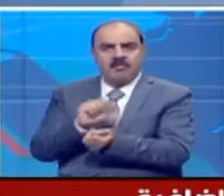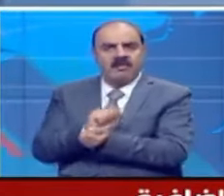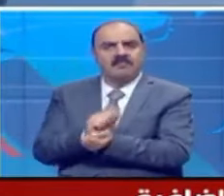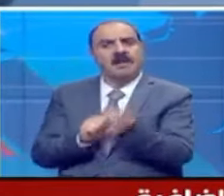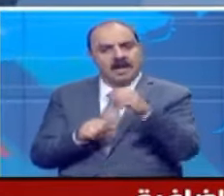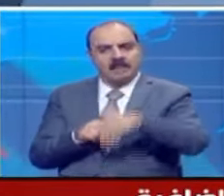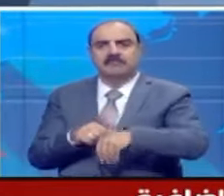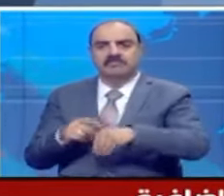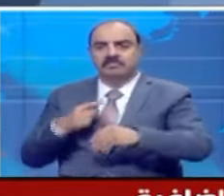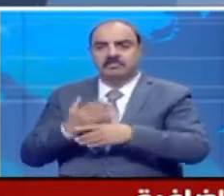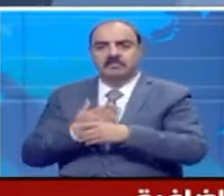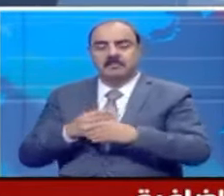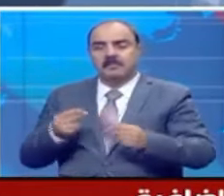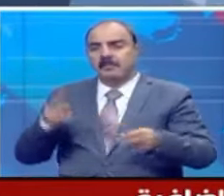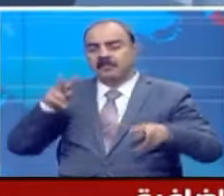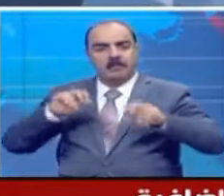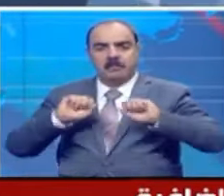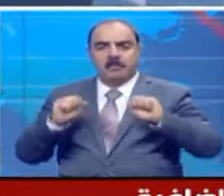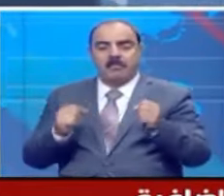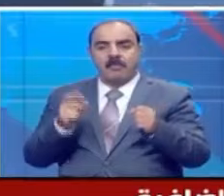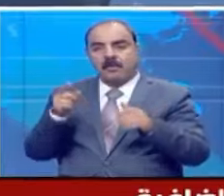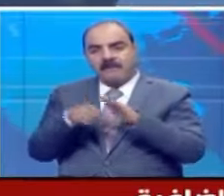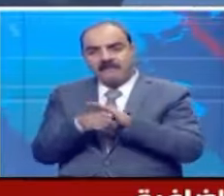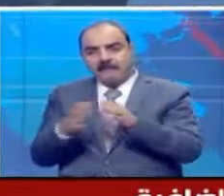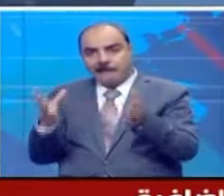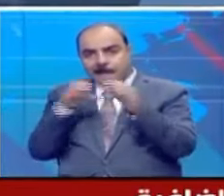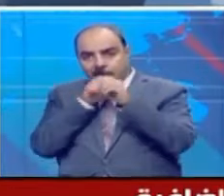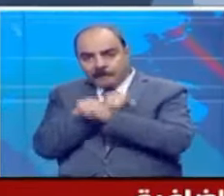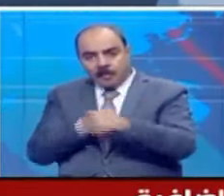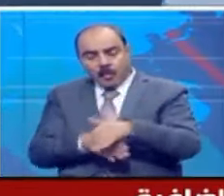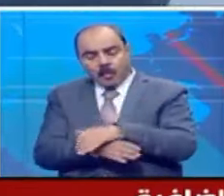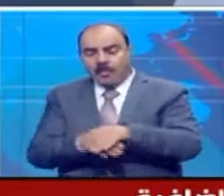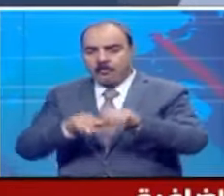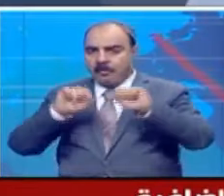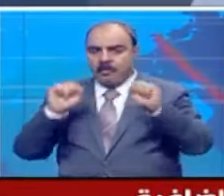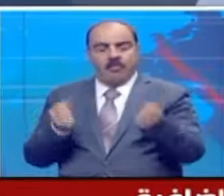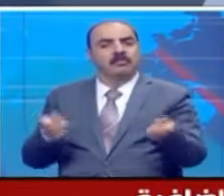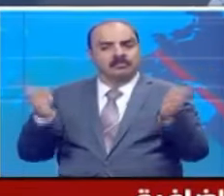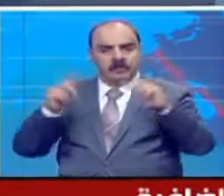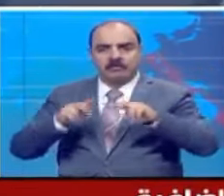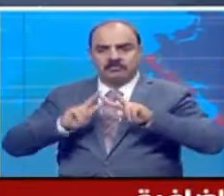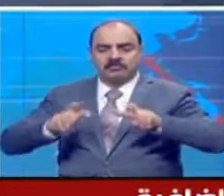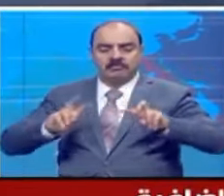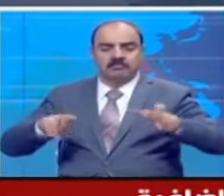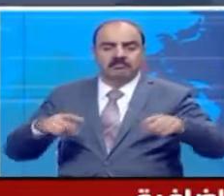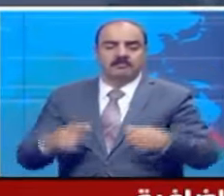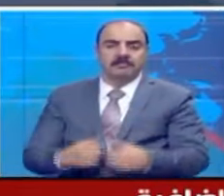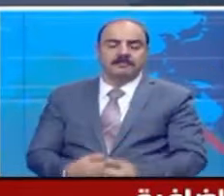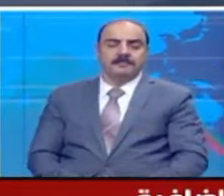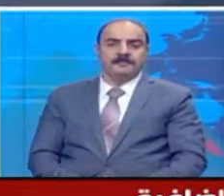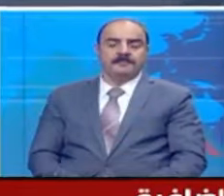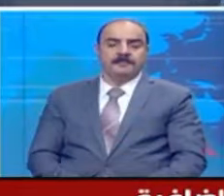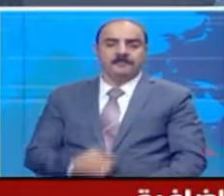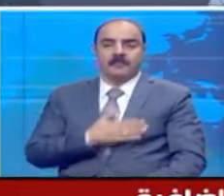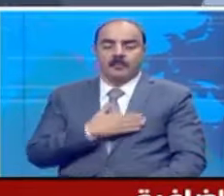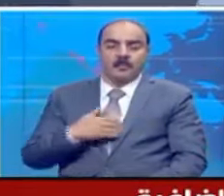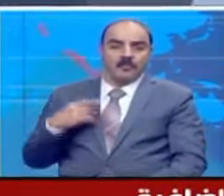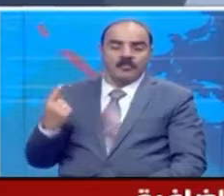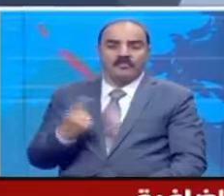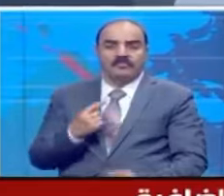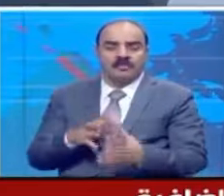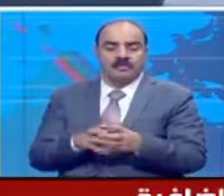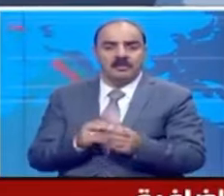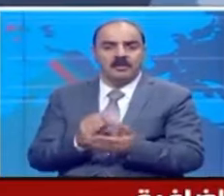الاسعار او الاحتكارات او التخزين او منع السلع. في اجراءات مهمه دلوقتي. نعم. احنا بنطالب الحكومه،